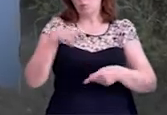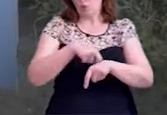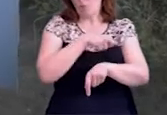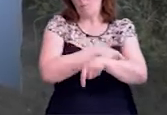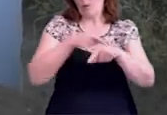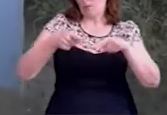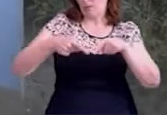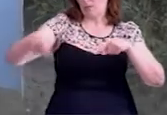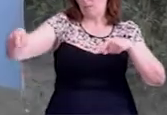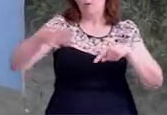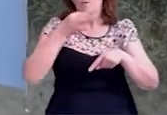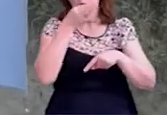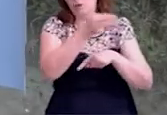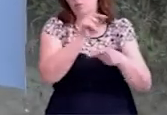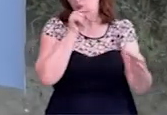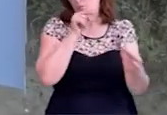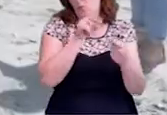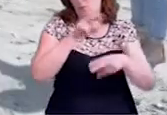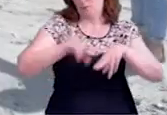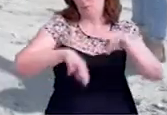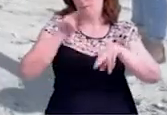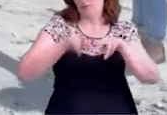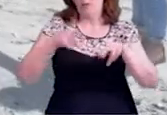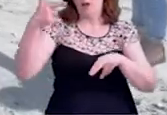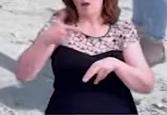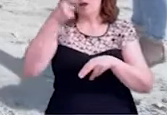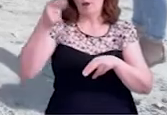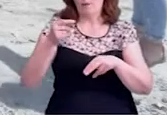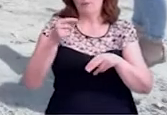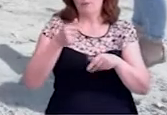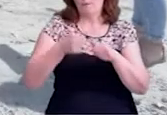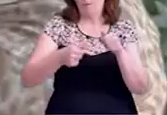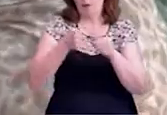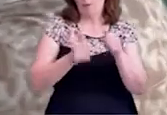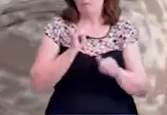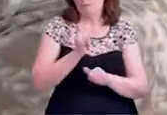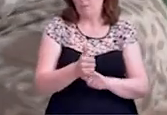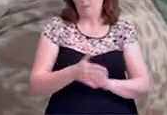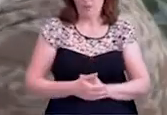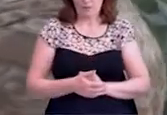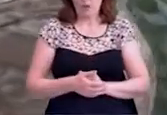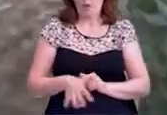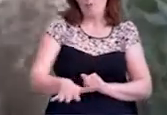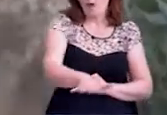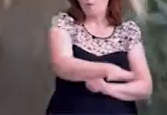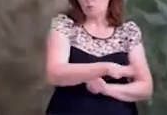від будмайданчика. Каже, вона проти будівництва газової заправки через її небезпеку. Зона